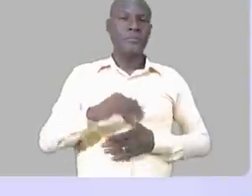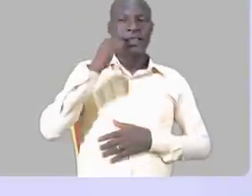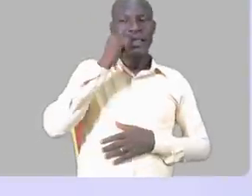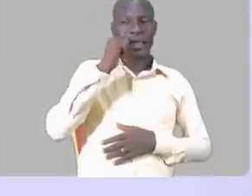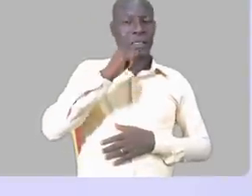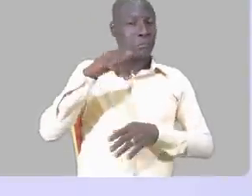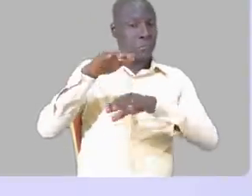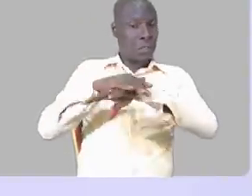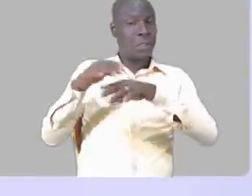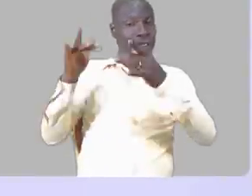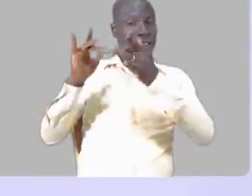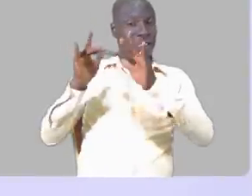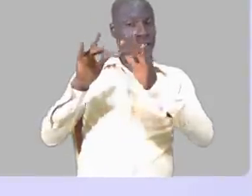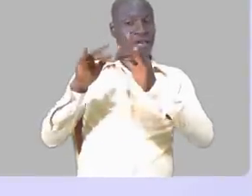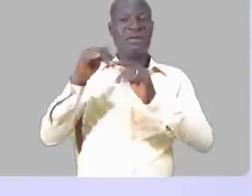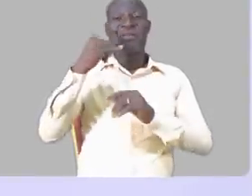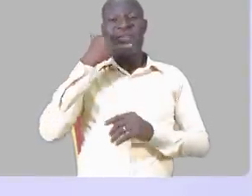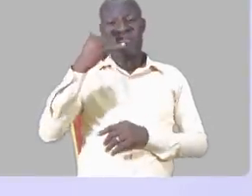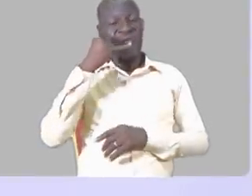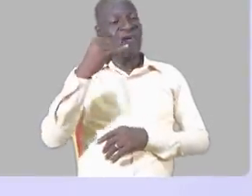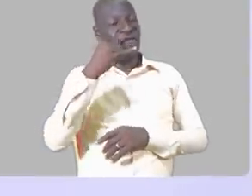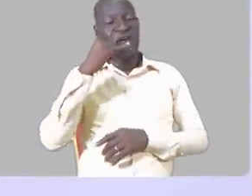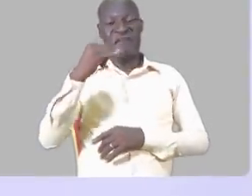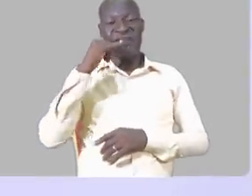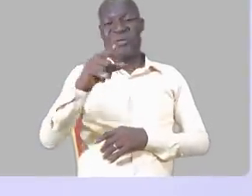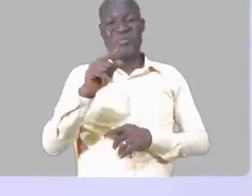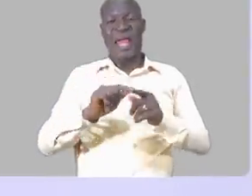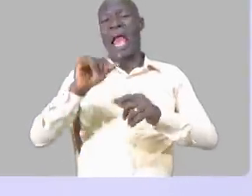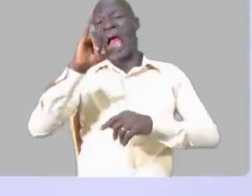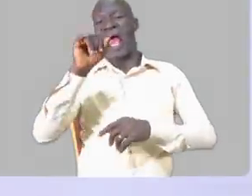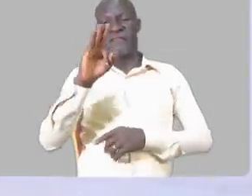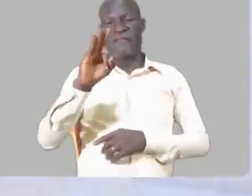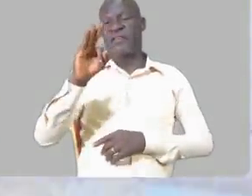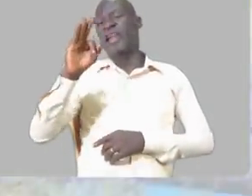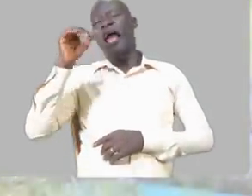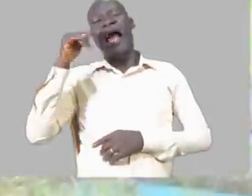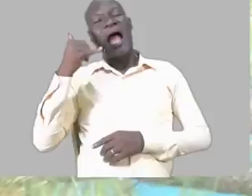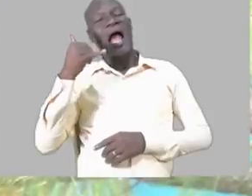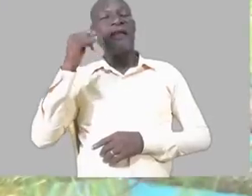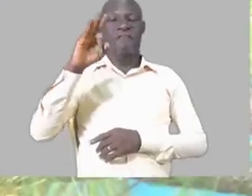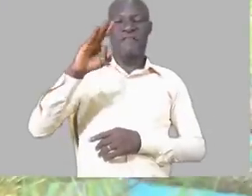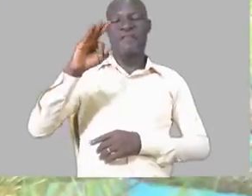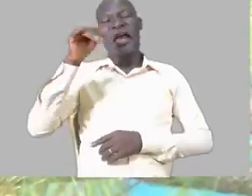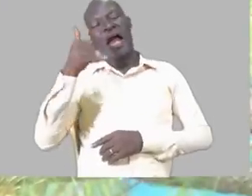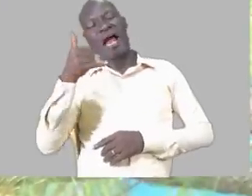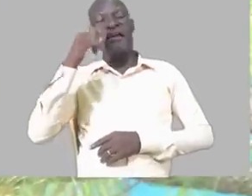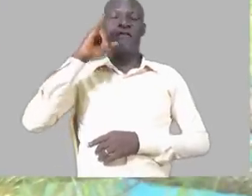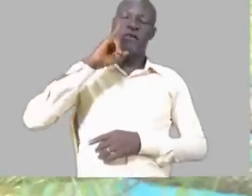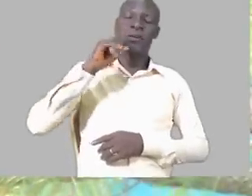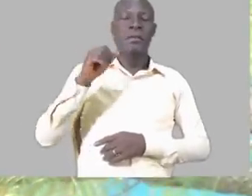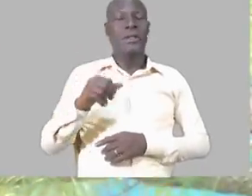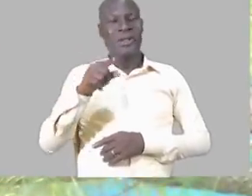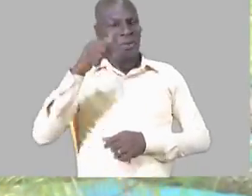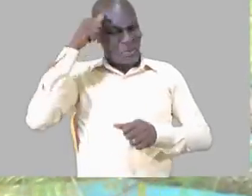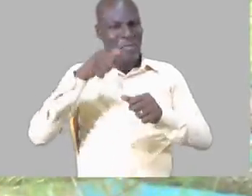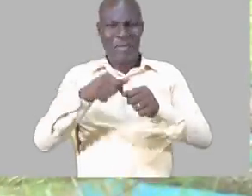dia internet sunu no enti phone we kurekura mo no na iPhone dia ban dia ban dwene wo maame hwa baabia maame tie dwene baabia papa tie a wo